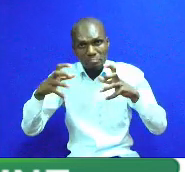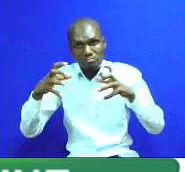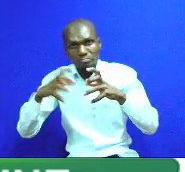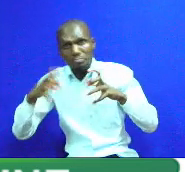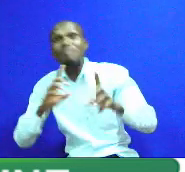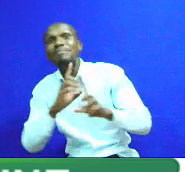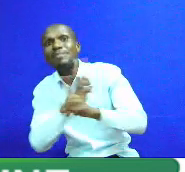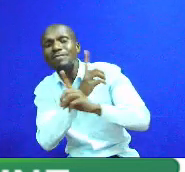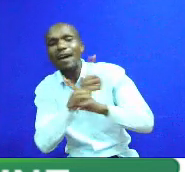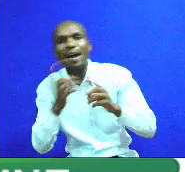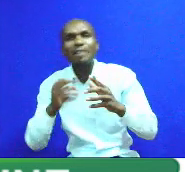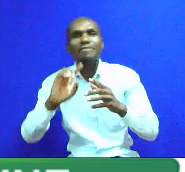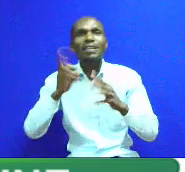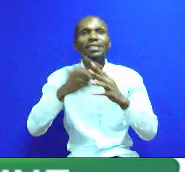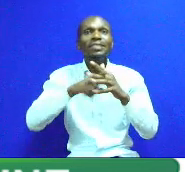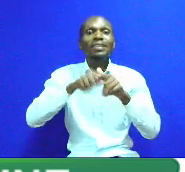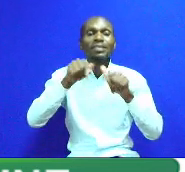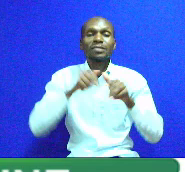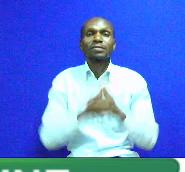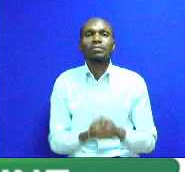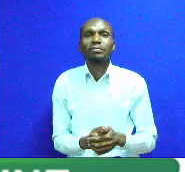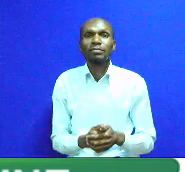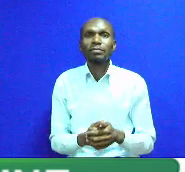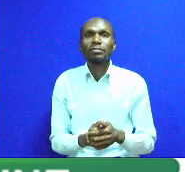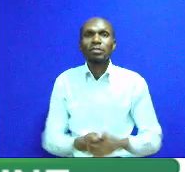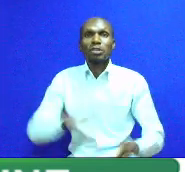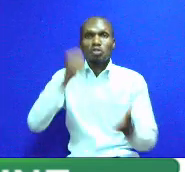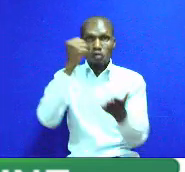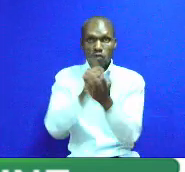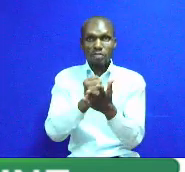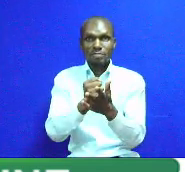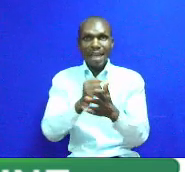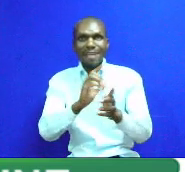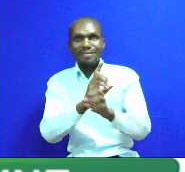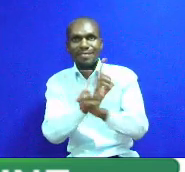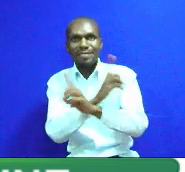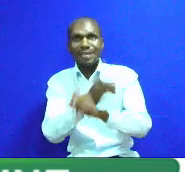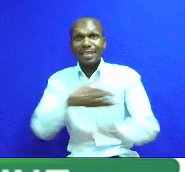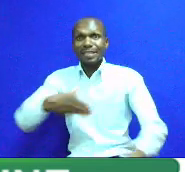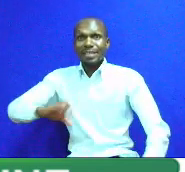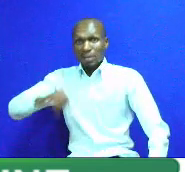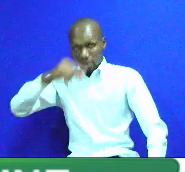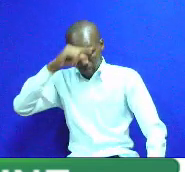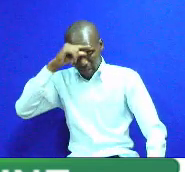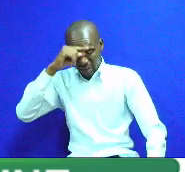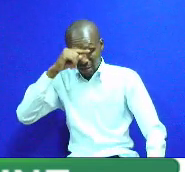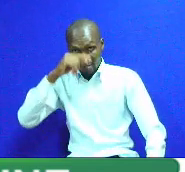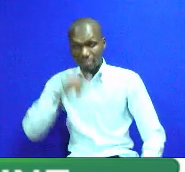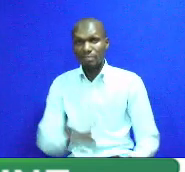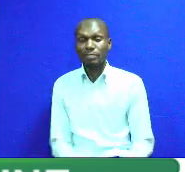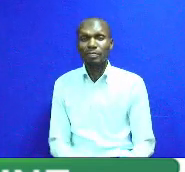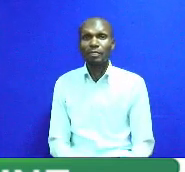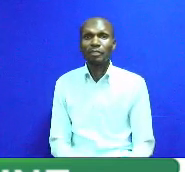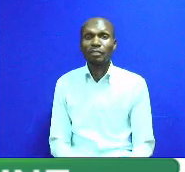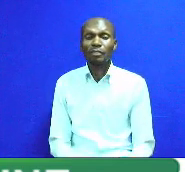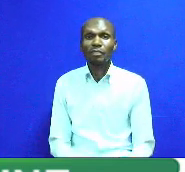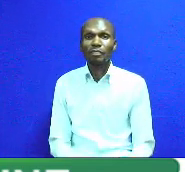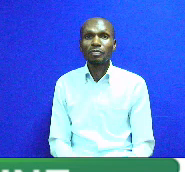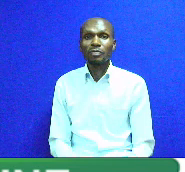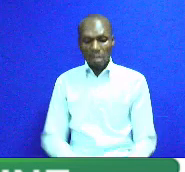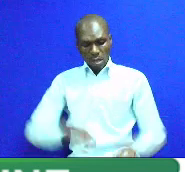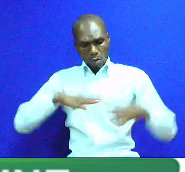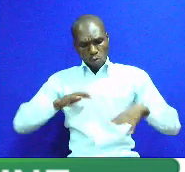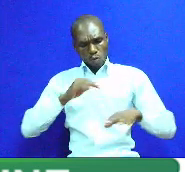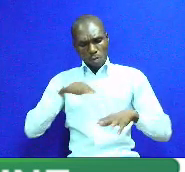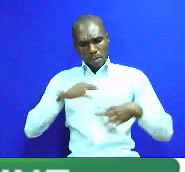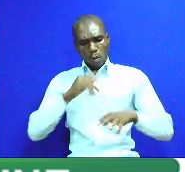mbalimbali. Kwanza tukianzia zile ofisi mbalimbali za county, tukianzia na manispaa ya county, wale ambao